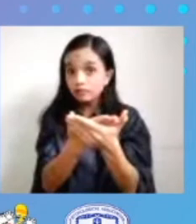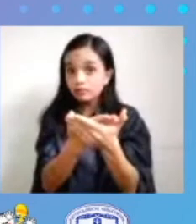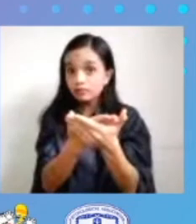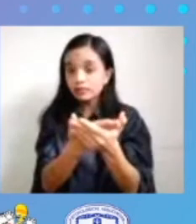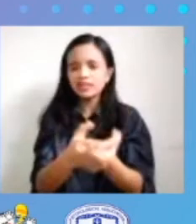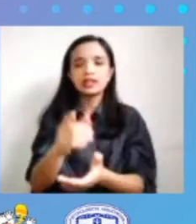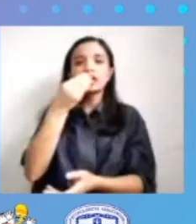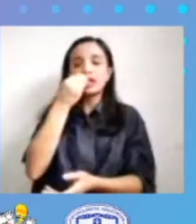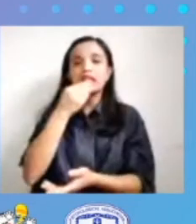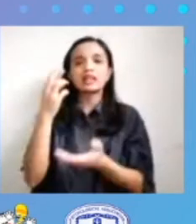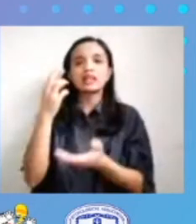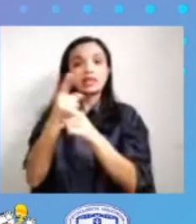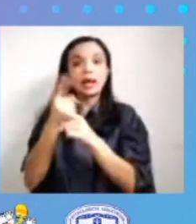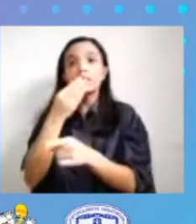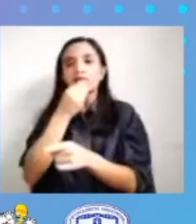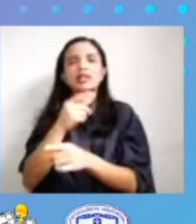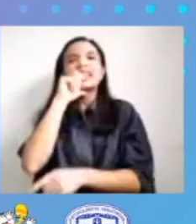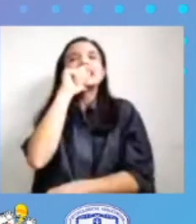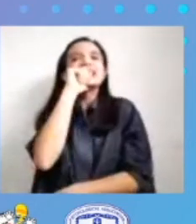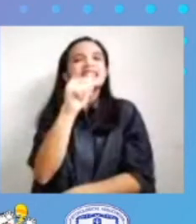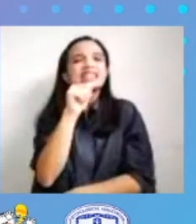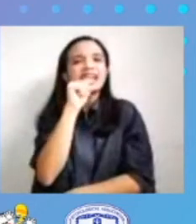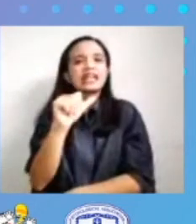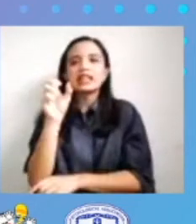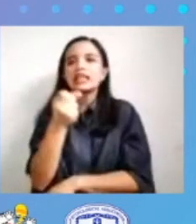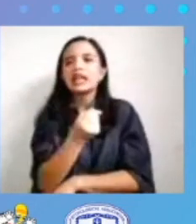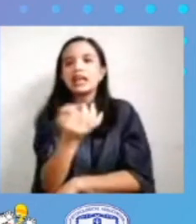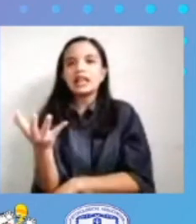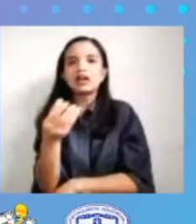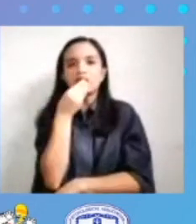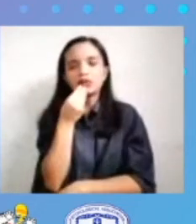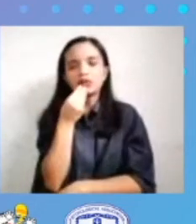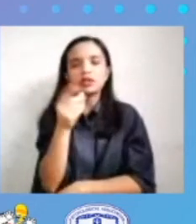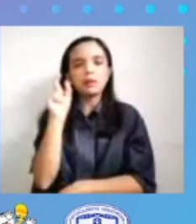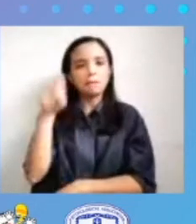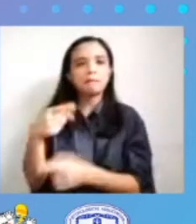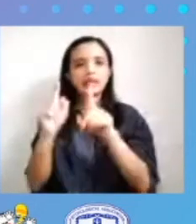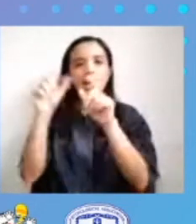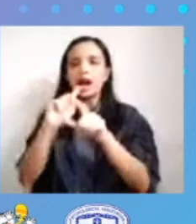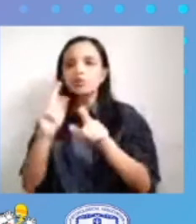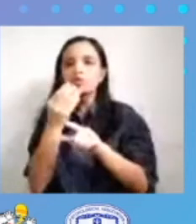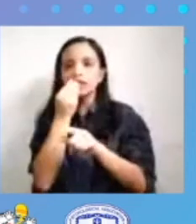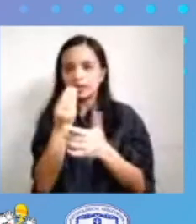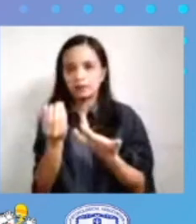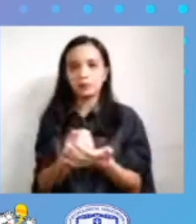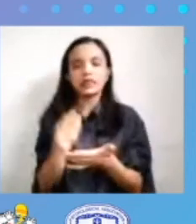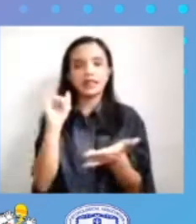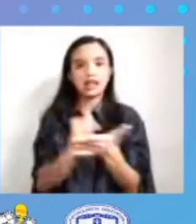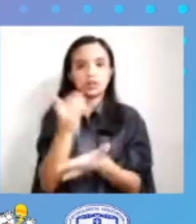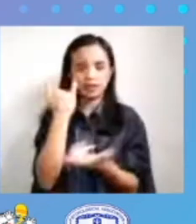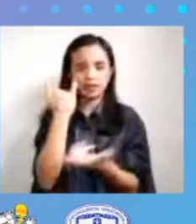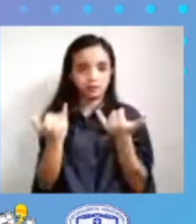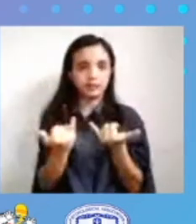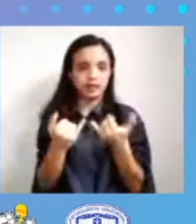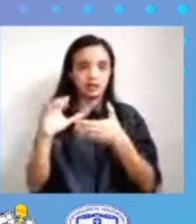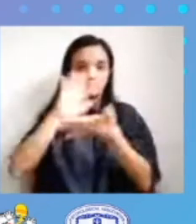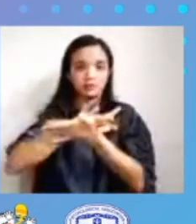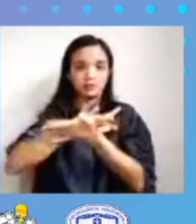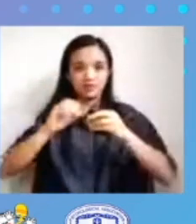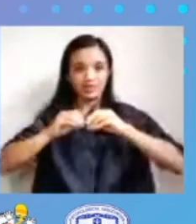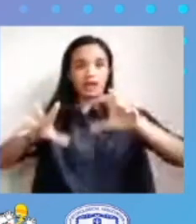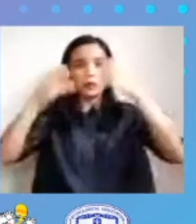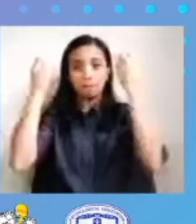right? But it boils down to how you feel. Like if you felt na, you know what, I exercised today, kahit 10 minutes or